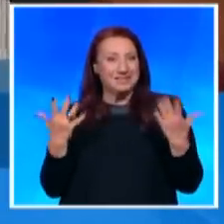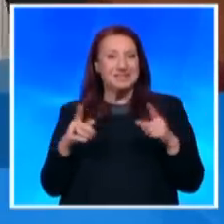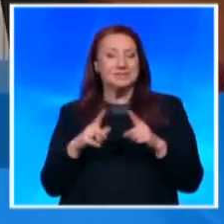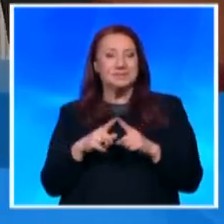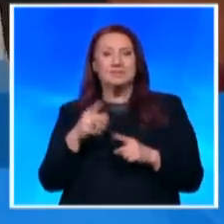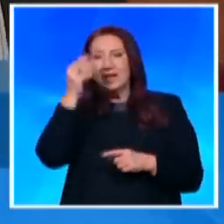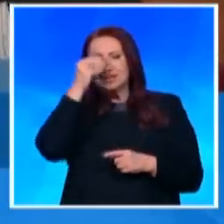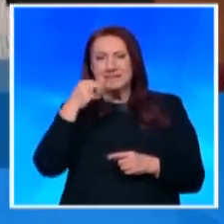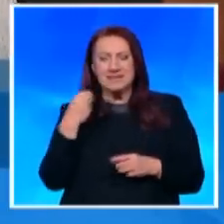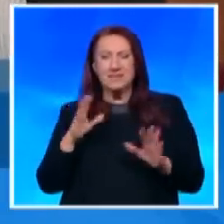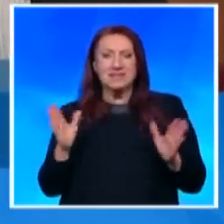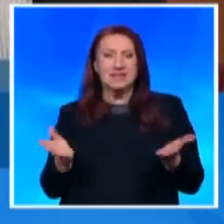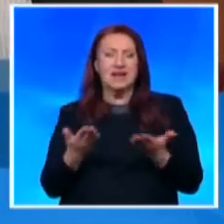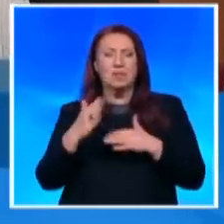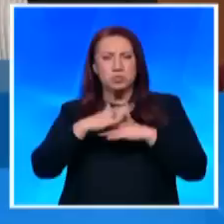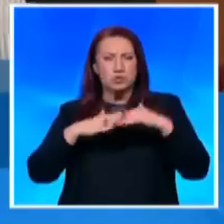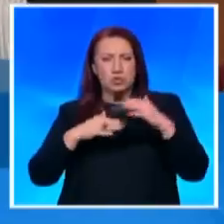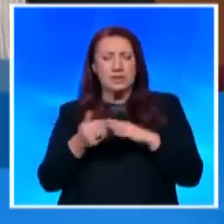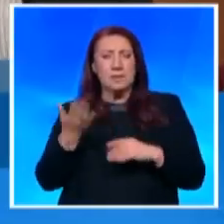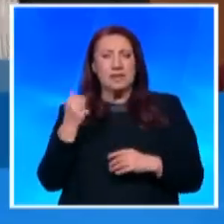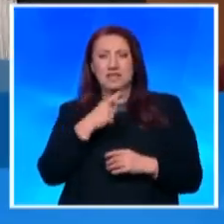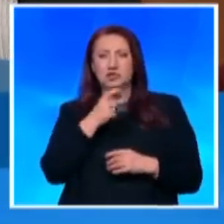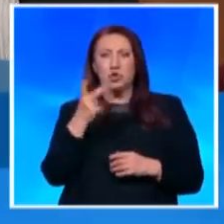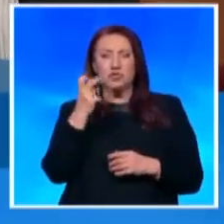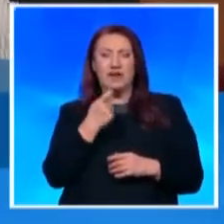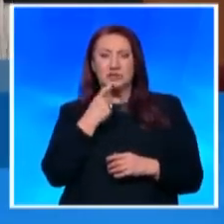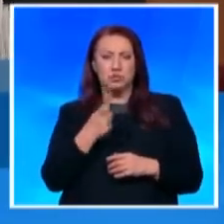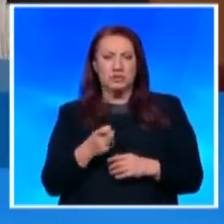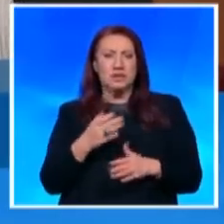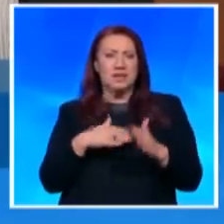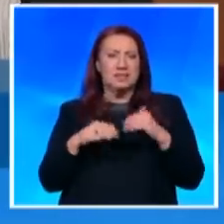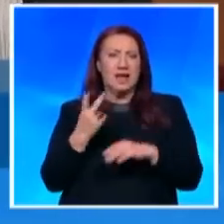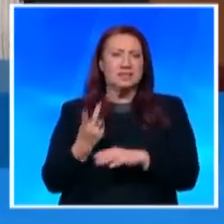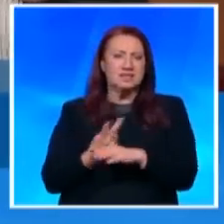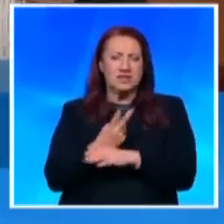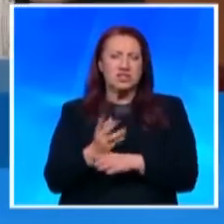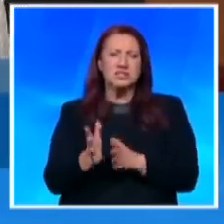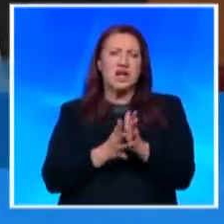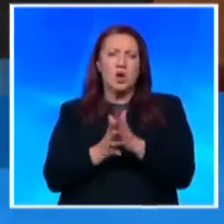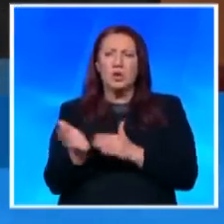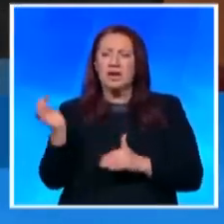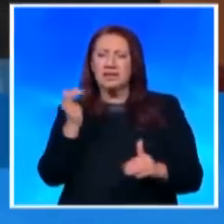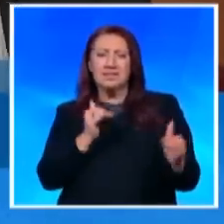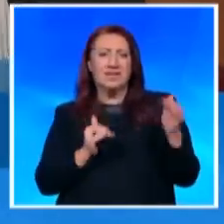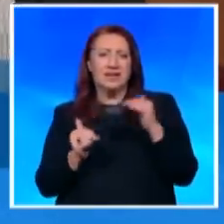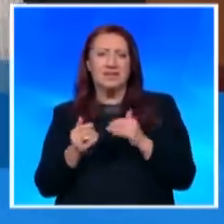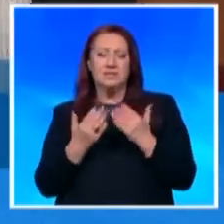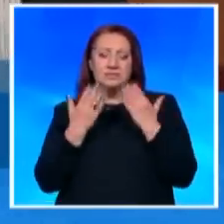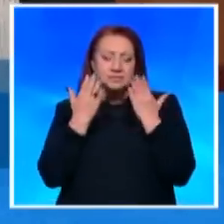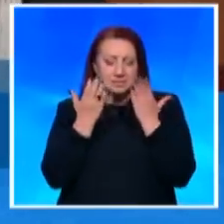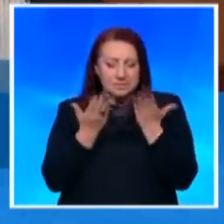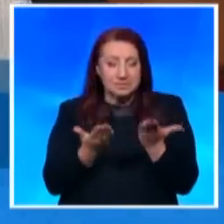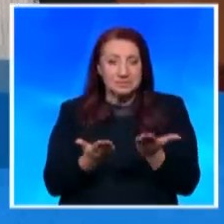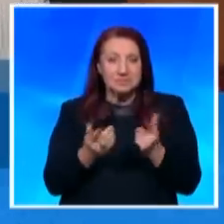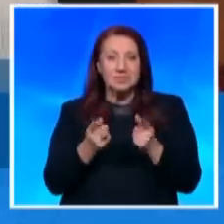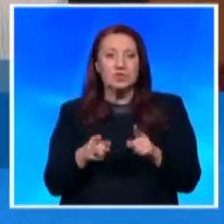120 години. Вече повече от 2 часа миряните, вярващите, идват тук, за да се поклонят на светинята, защото